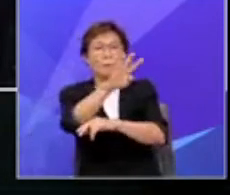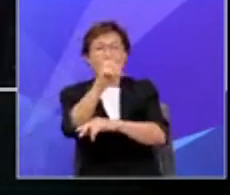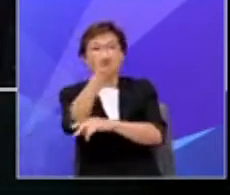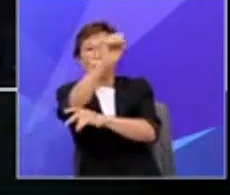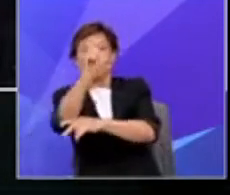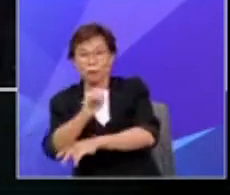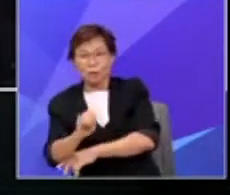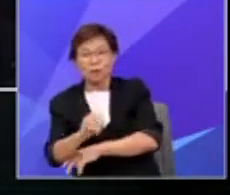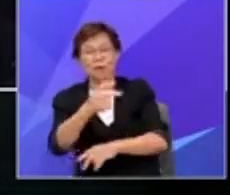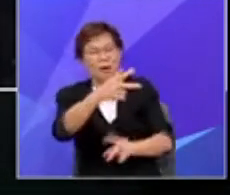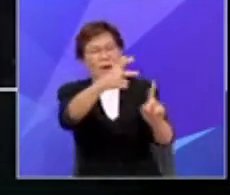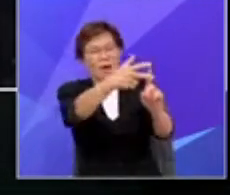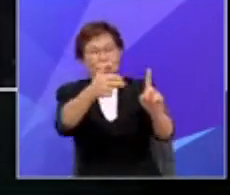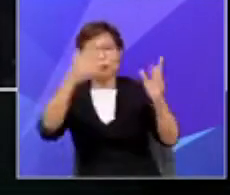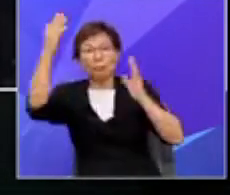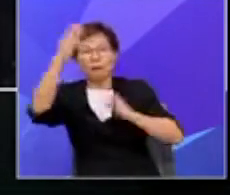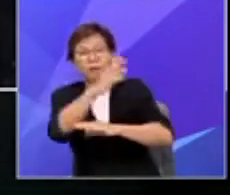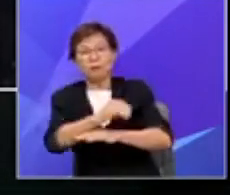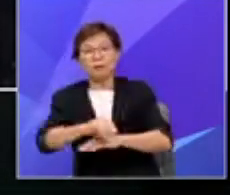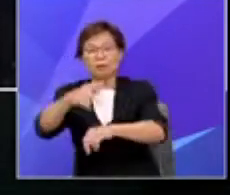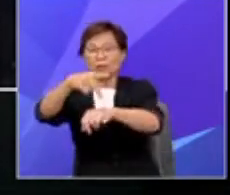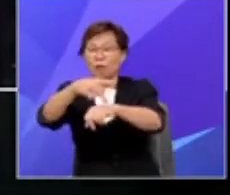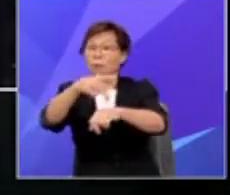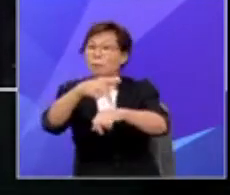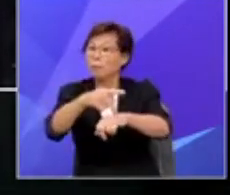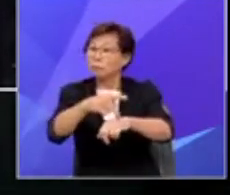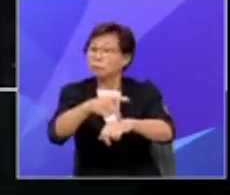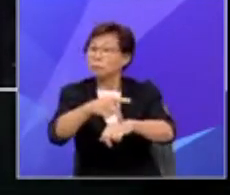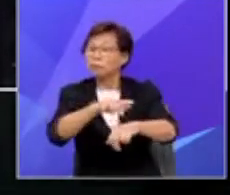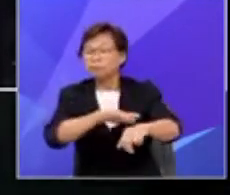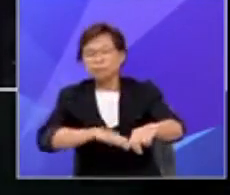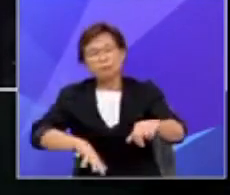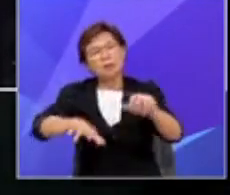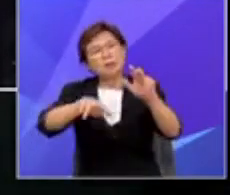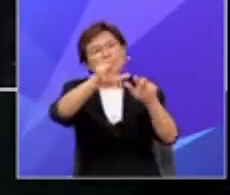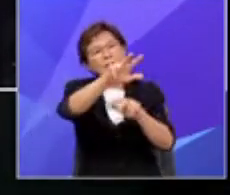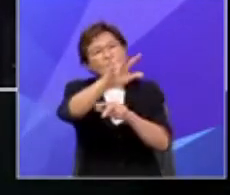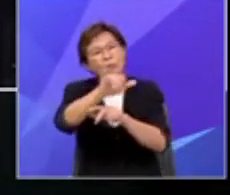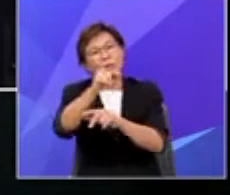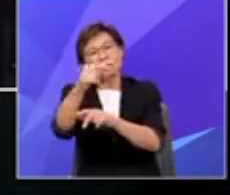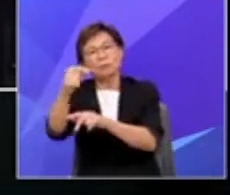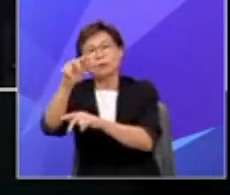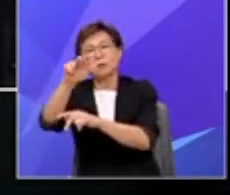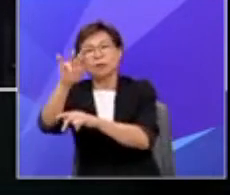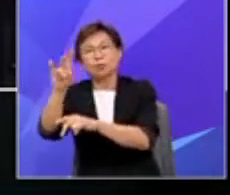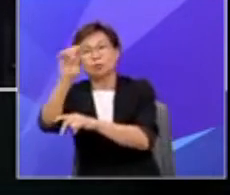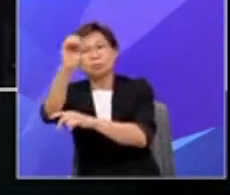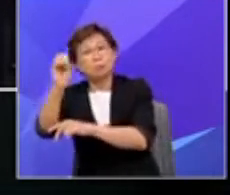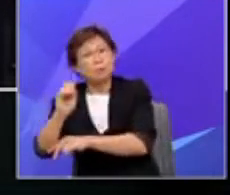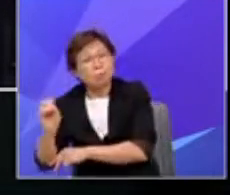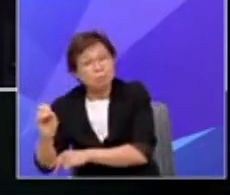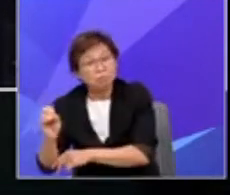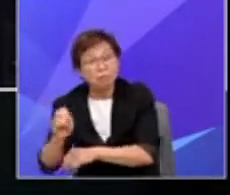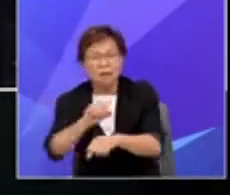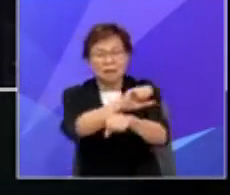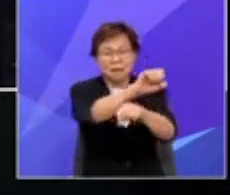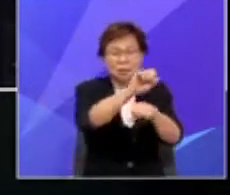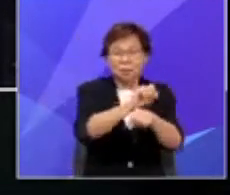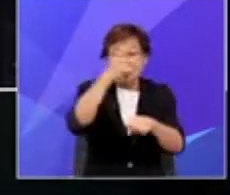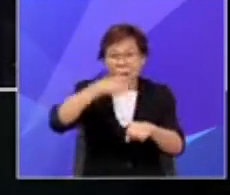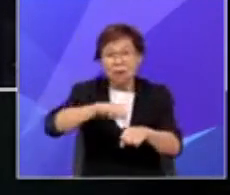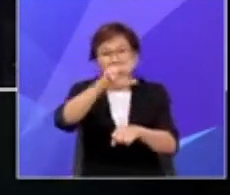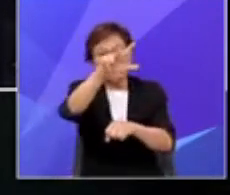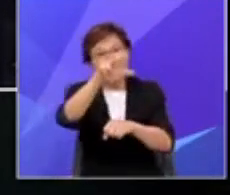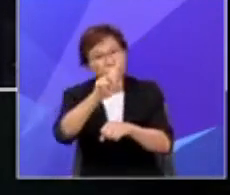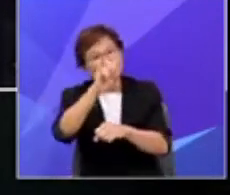40-100 se-indonesia Malaysia dana Filipina diantara 36-37 peratus Singapura dan